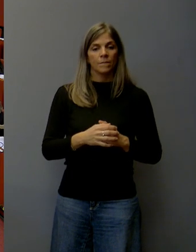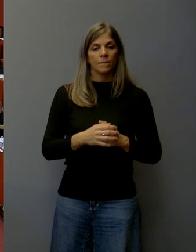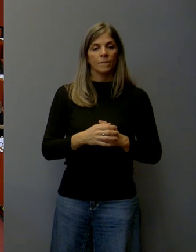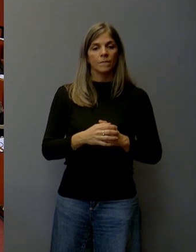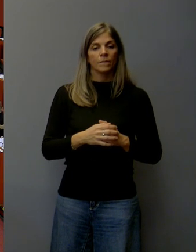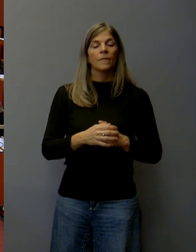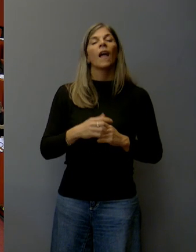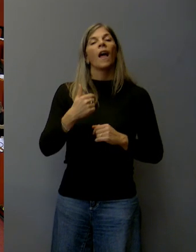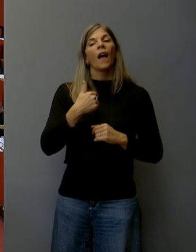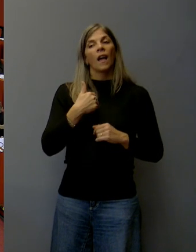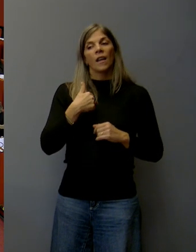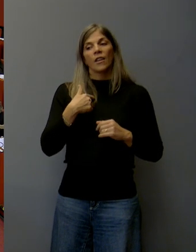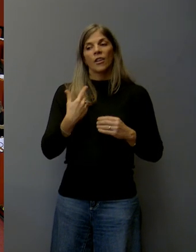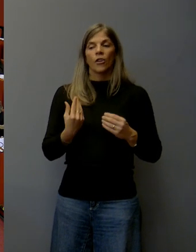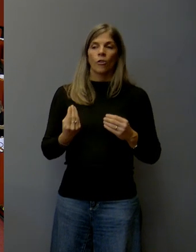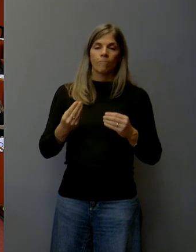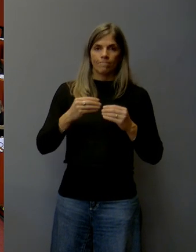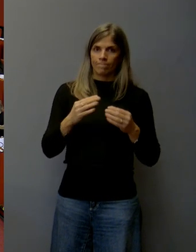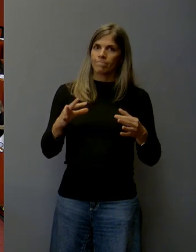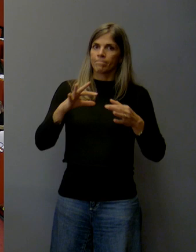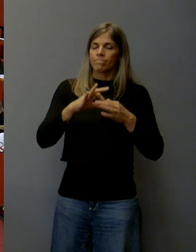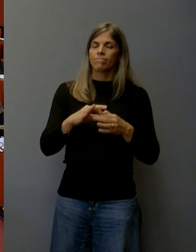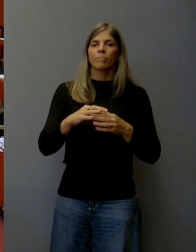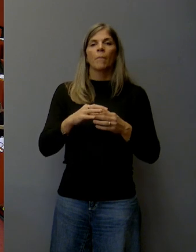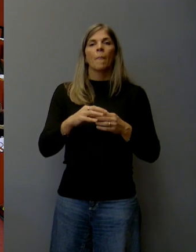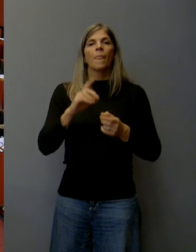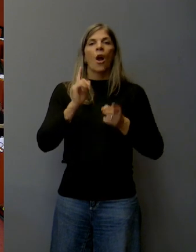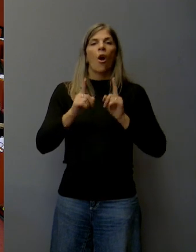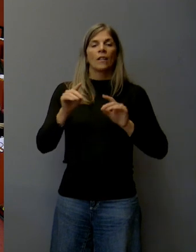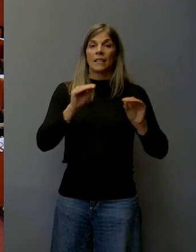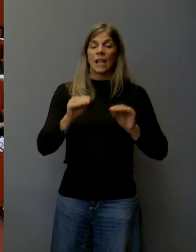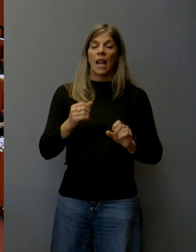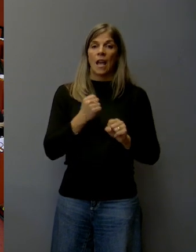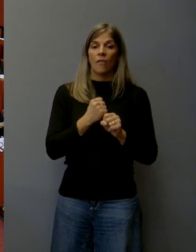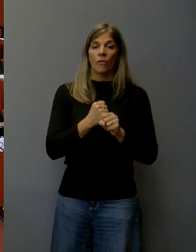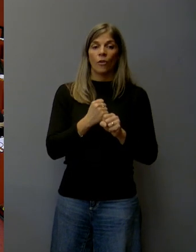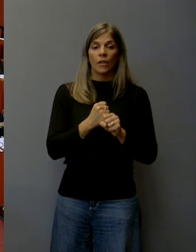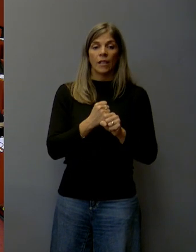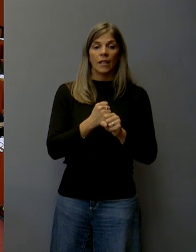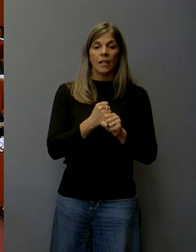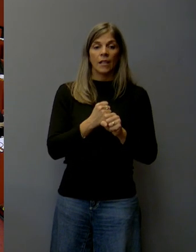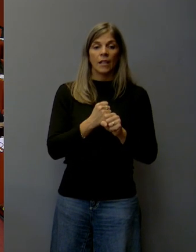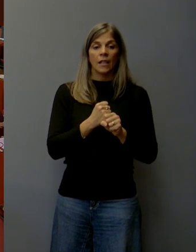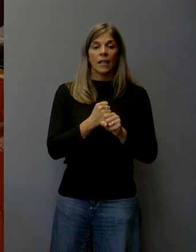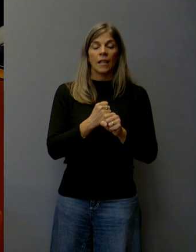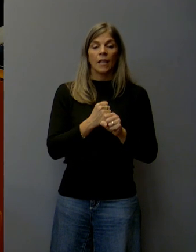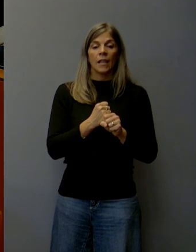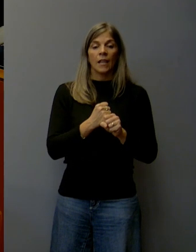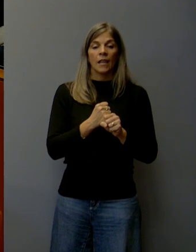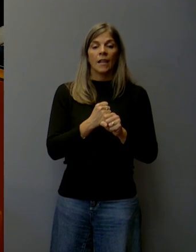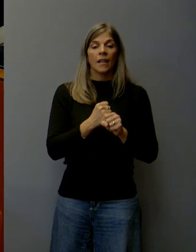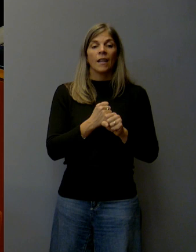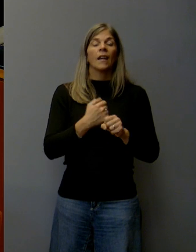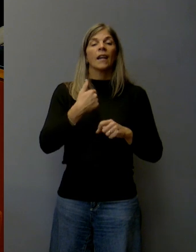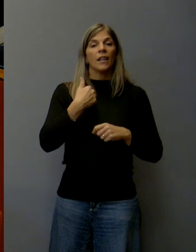agli interventi precedenti sull'ordine dei lavori e Ritengo che sia doveroso concludere che